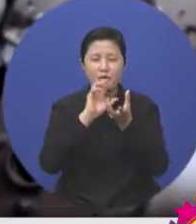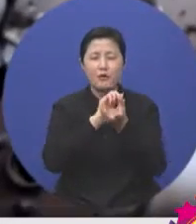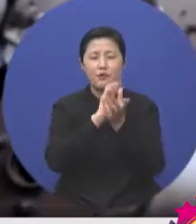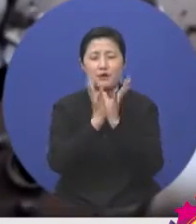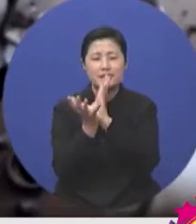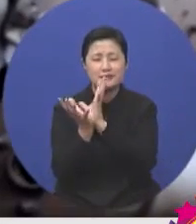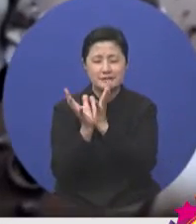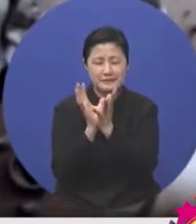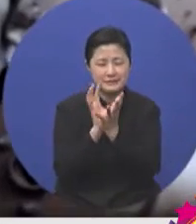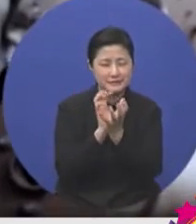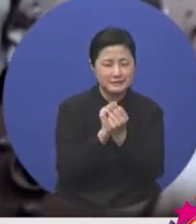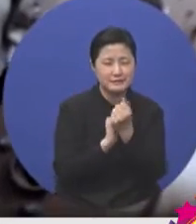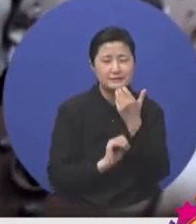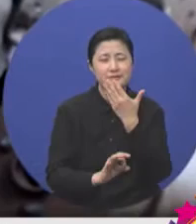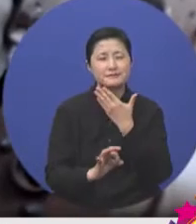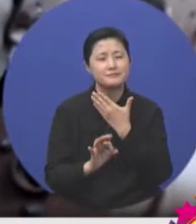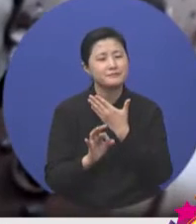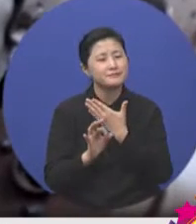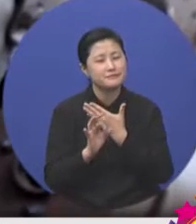꽃이